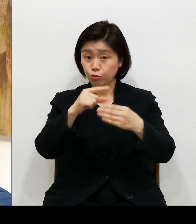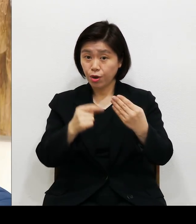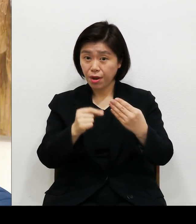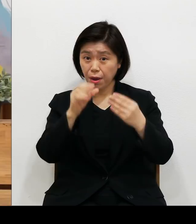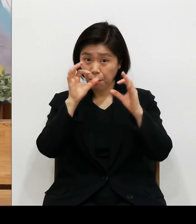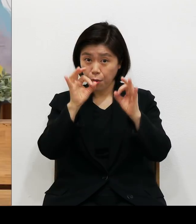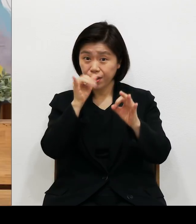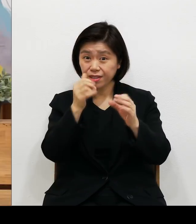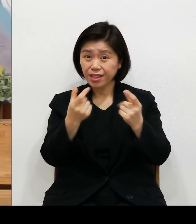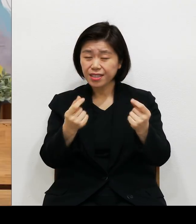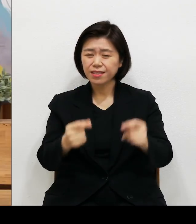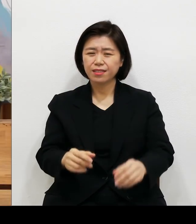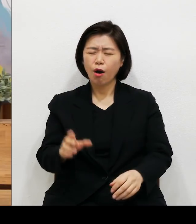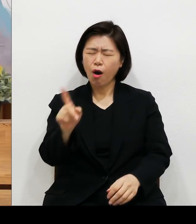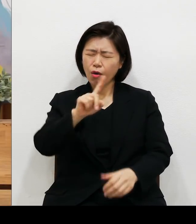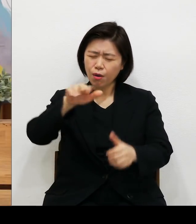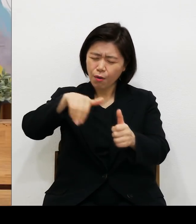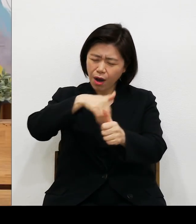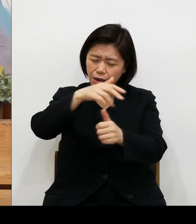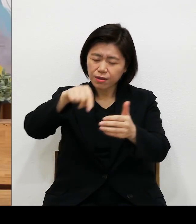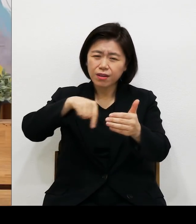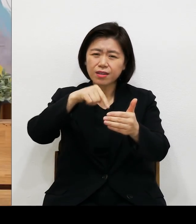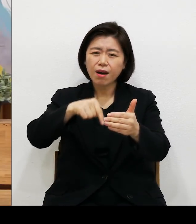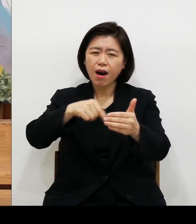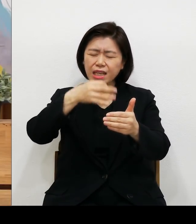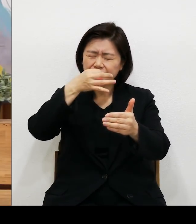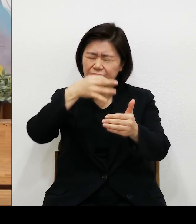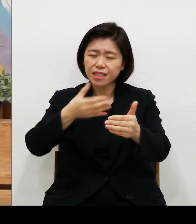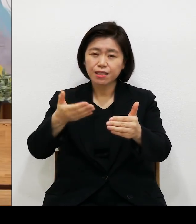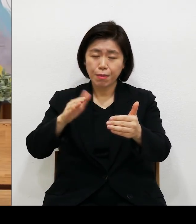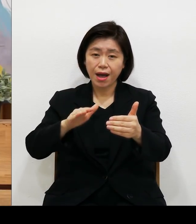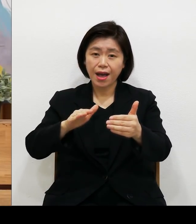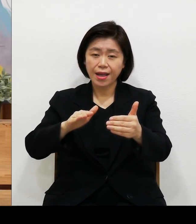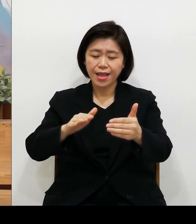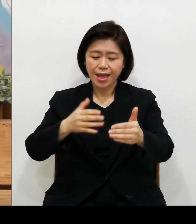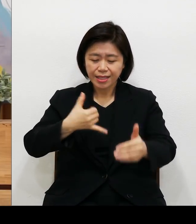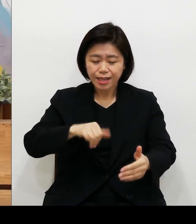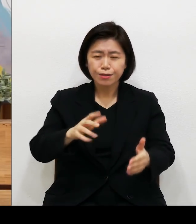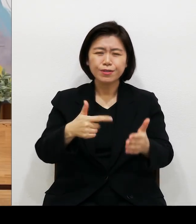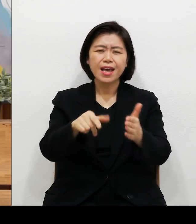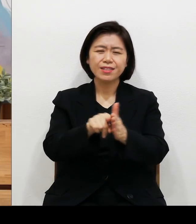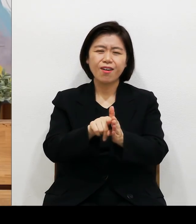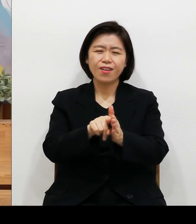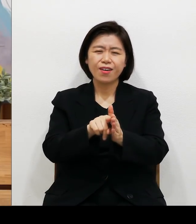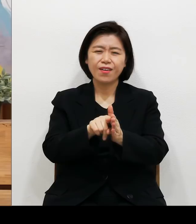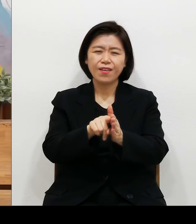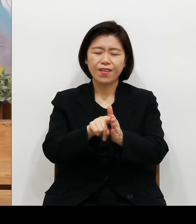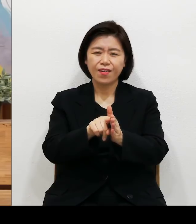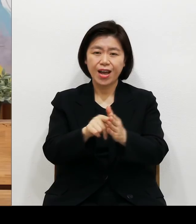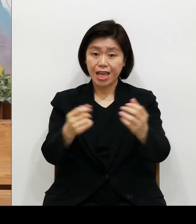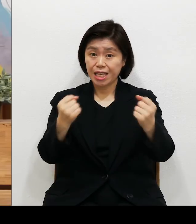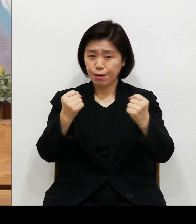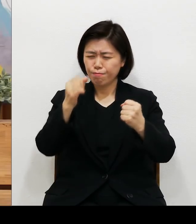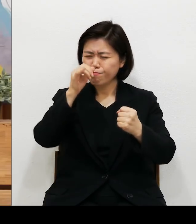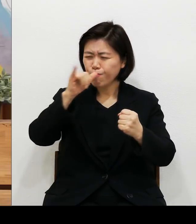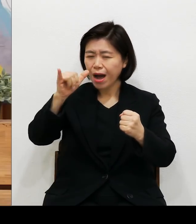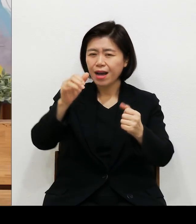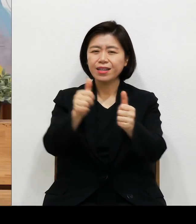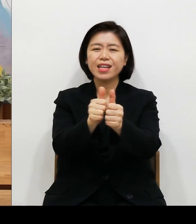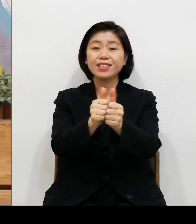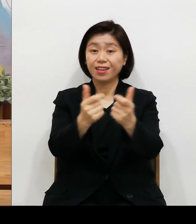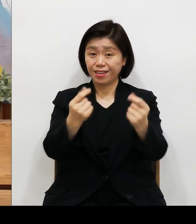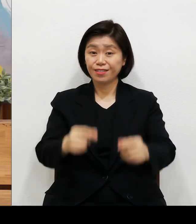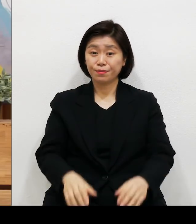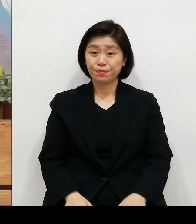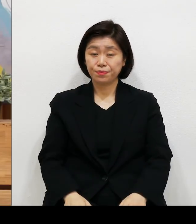역경에서도 자녀들을 위해서 막 우리 자녀를 안고 하늘을 날아다니는 슈퍼맨. 그 슈퍼맨도 늘 영화를